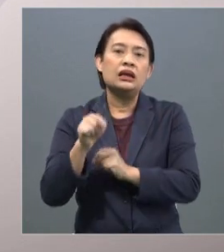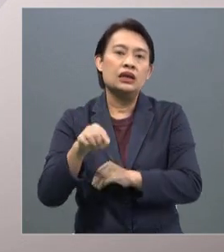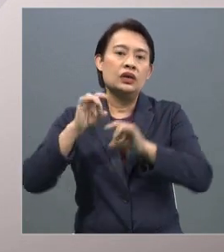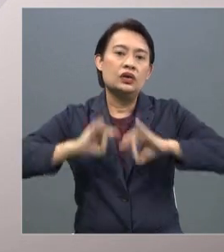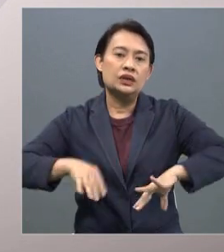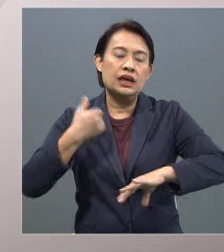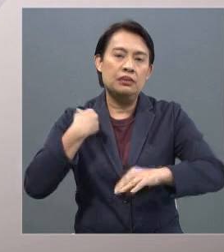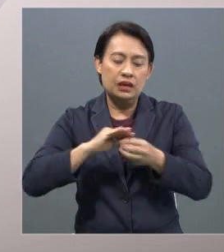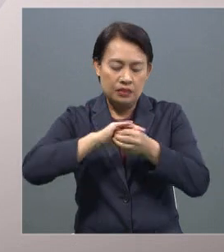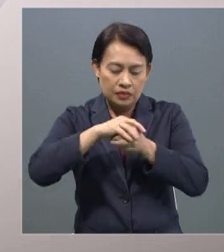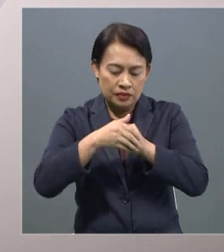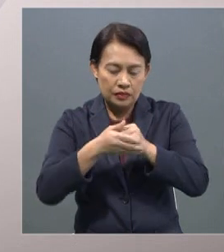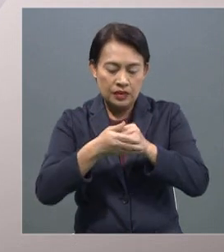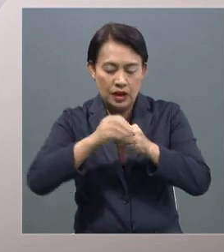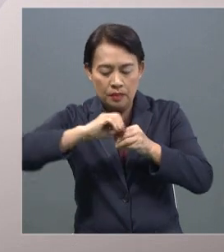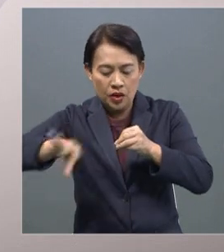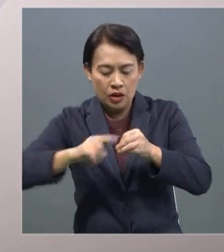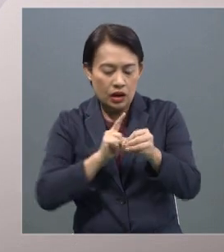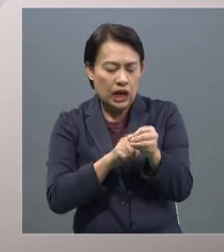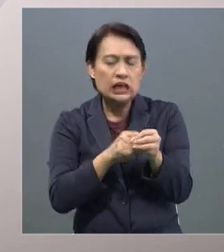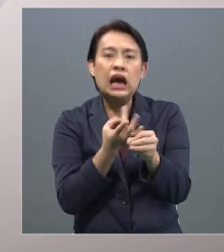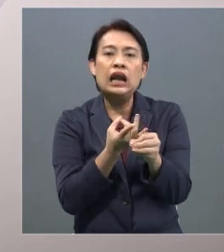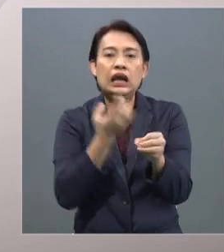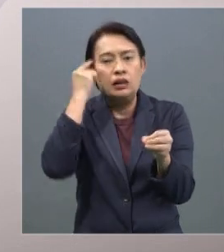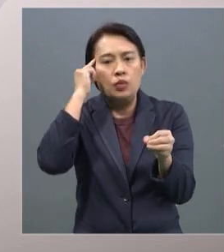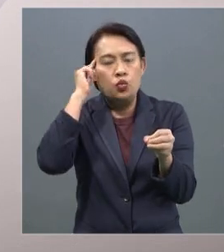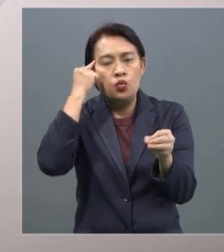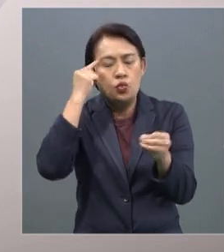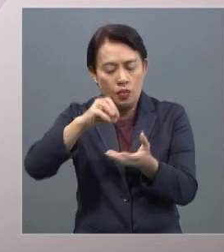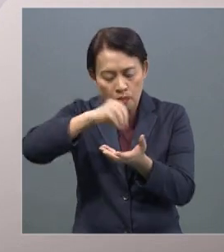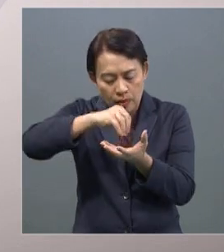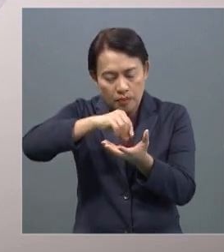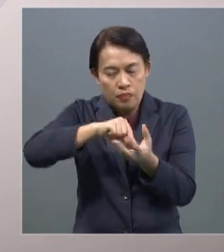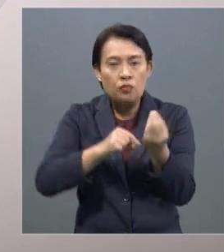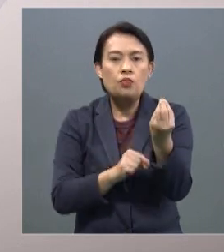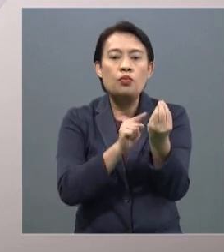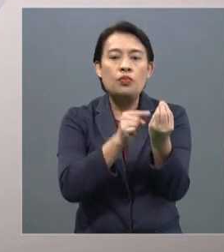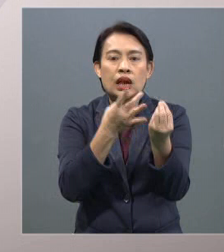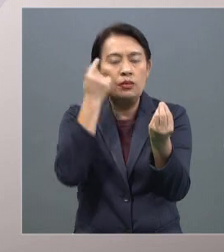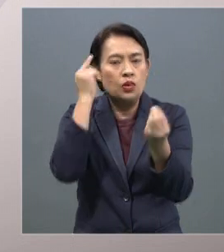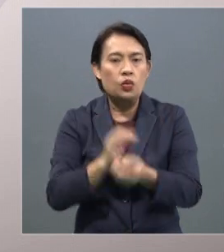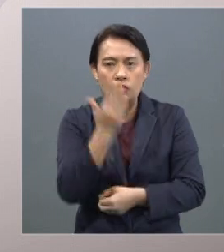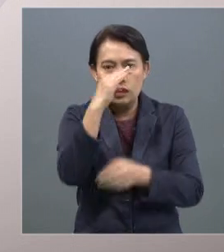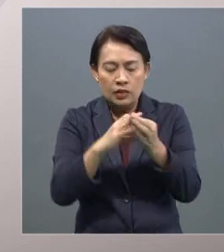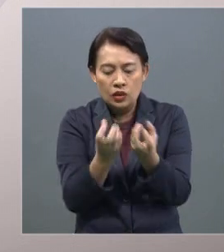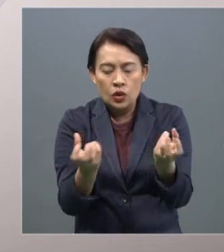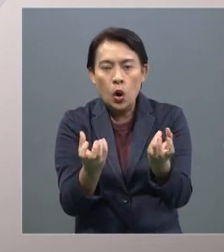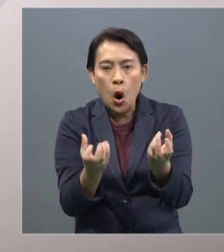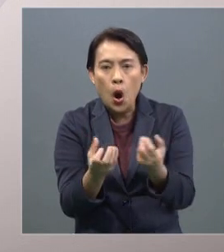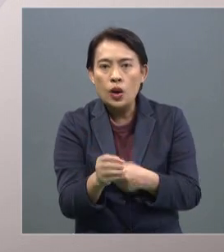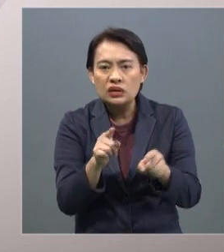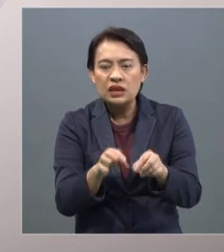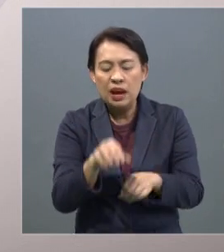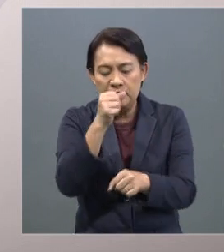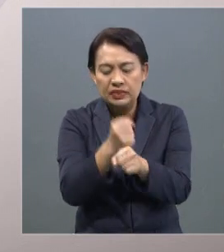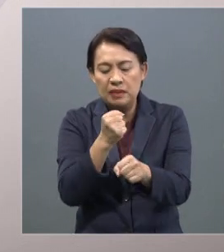ต้องกินเข้าไปอ่าทำมาจากอะไรบ้างไม่มีใครรู้เพราะว่าตอนนี้เนี่ยเจอของเลนแบบเยอะมากแล้วก่อนหน้านี้นี้เจ้าหน้าที่เค